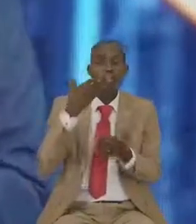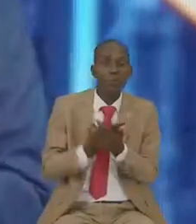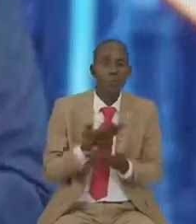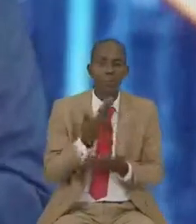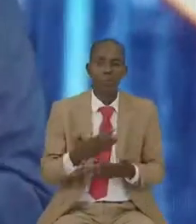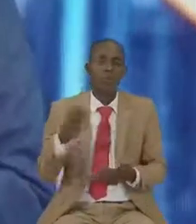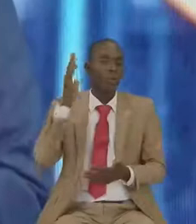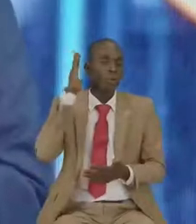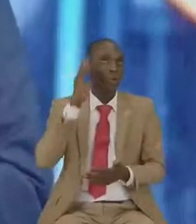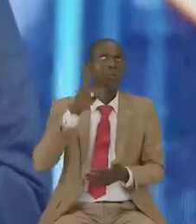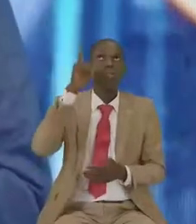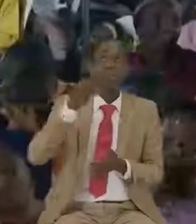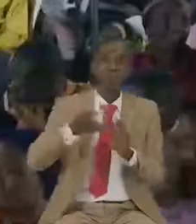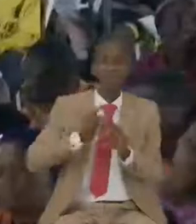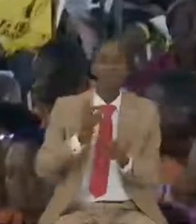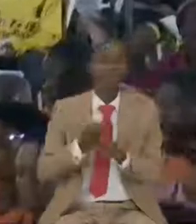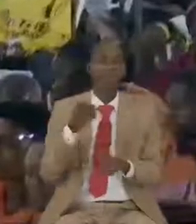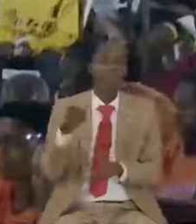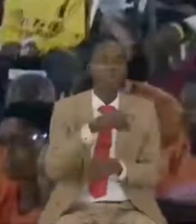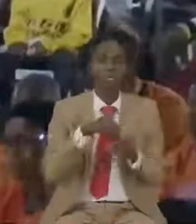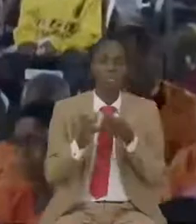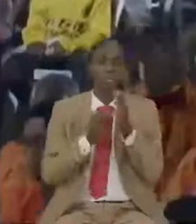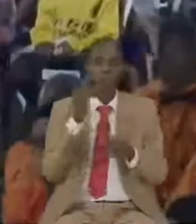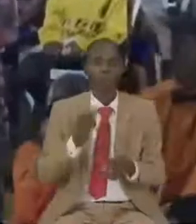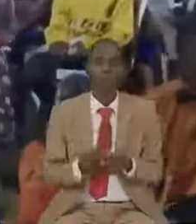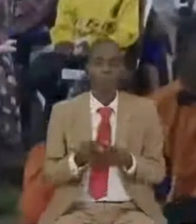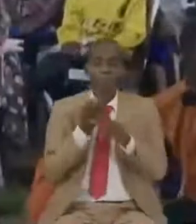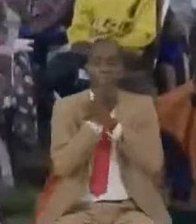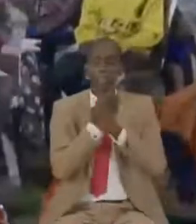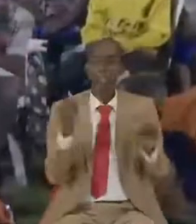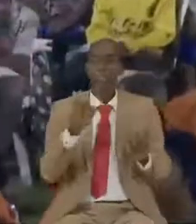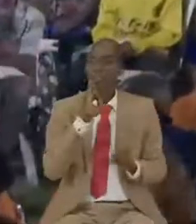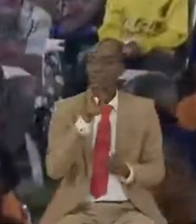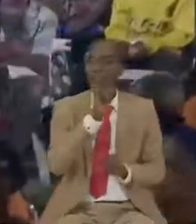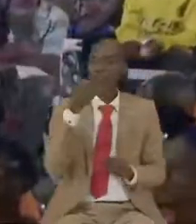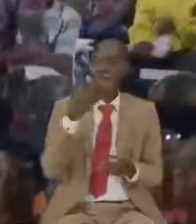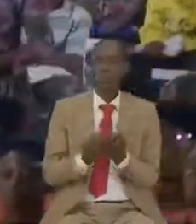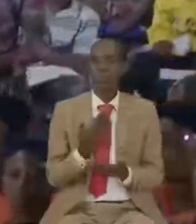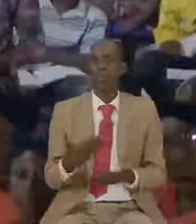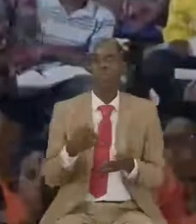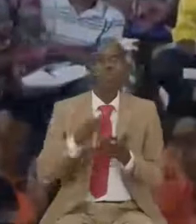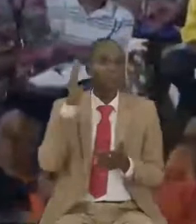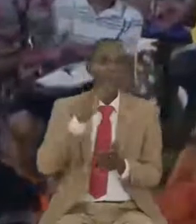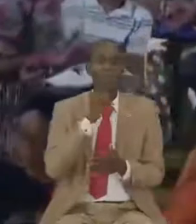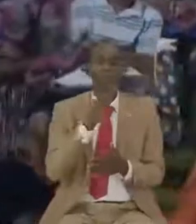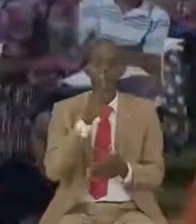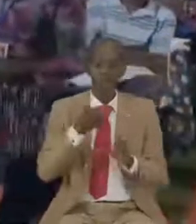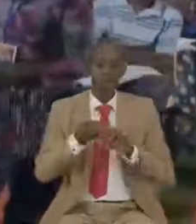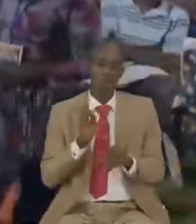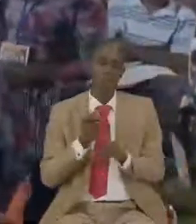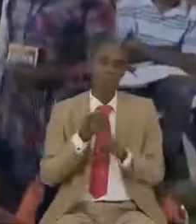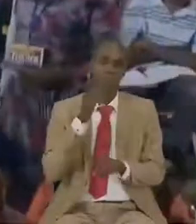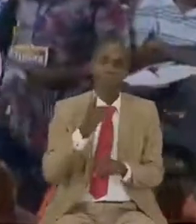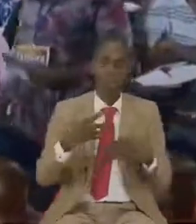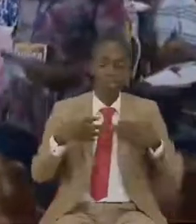marchant dans l'intégrité, il ne te refusera aucun bien. Le salut est une